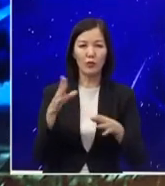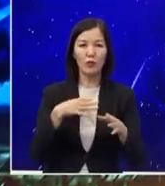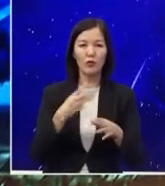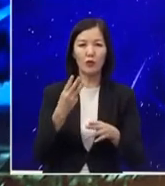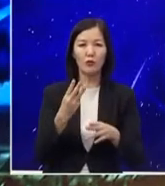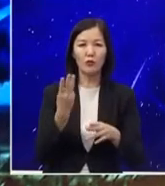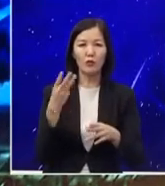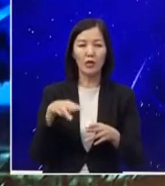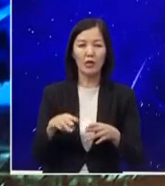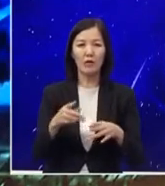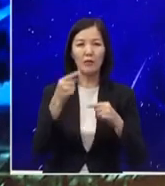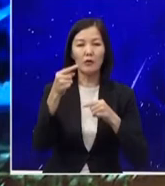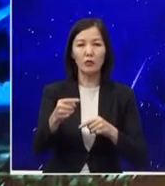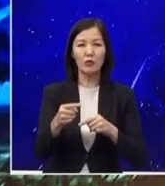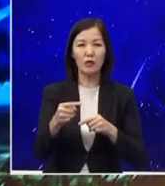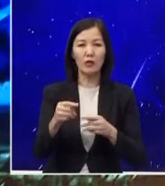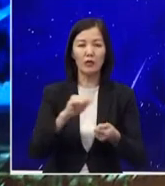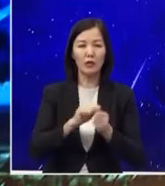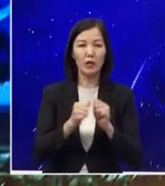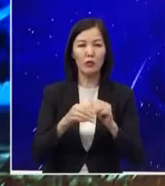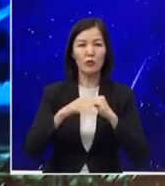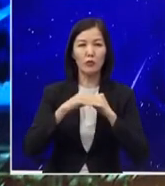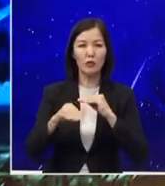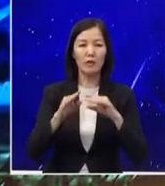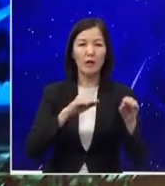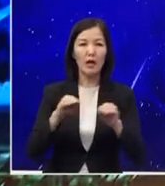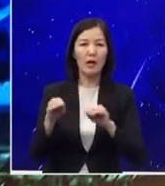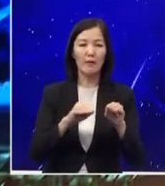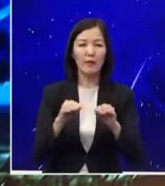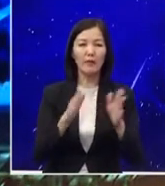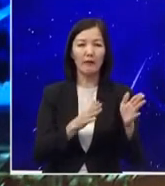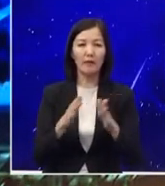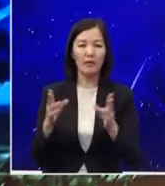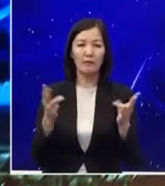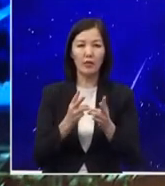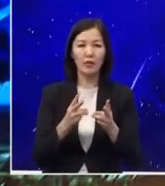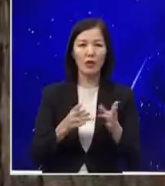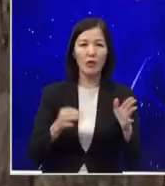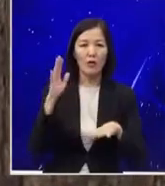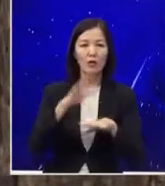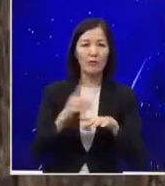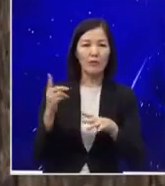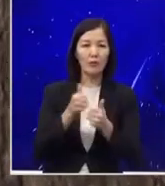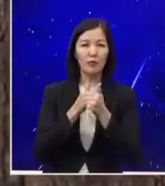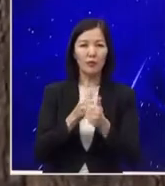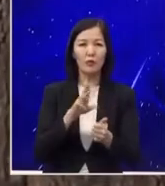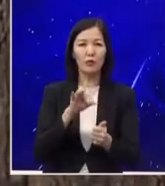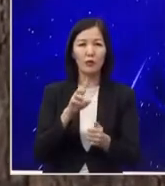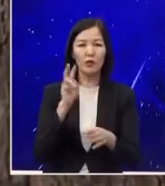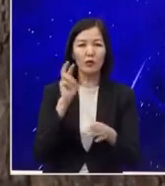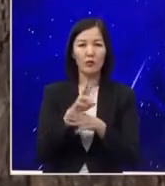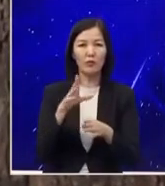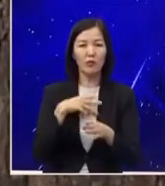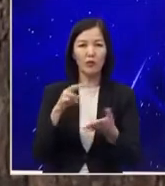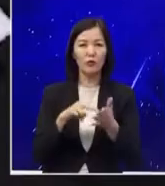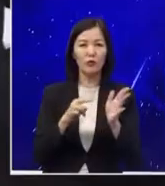аумаққа қиыршық тас төселіп абаттандырылып жатыр. Бұл жұмысты облыс әкімінің бірінші орынбасары Ләззат Тұрлашов көріп қайтты.